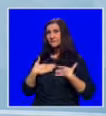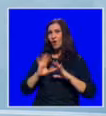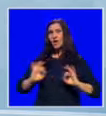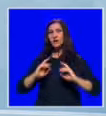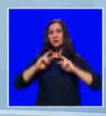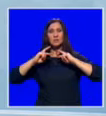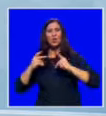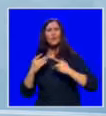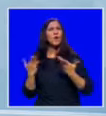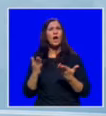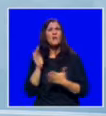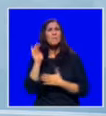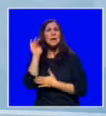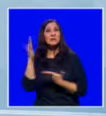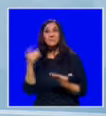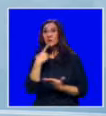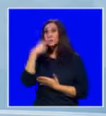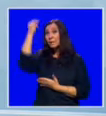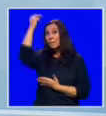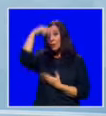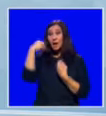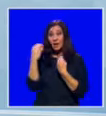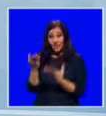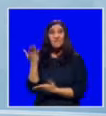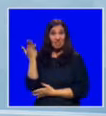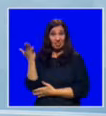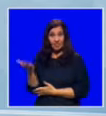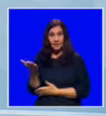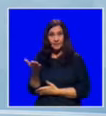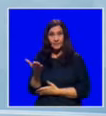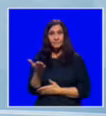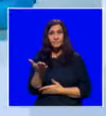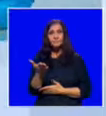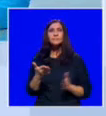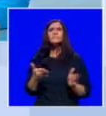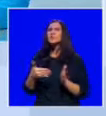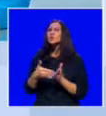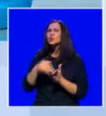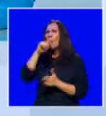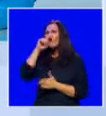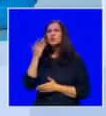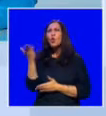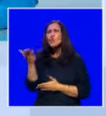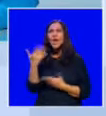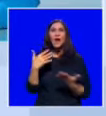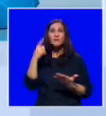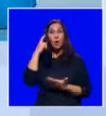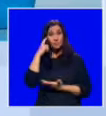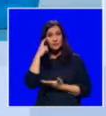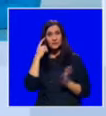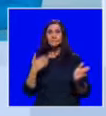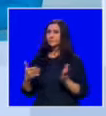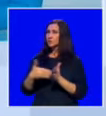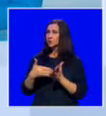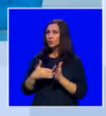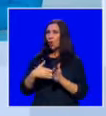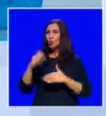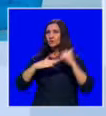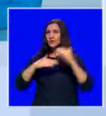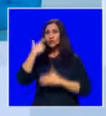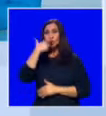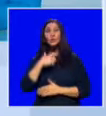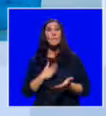ясен отговор каква перспектива за България дават те. А защо ви е важно те какво мислят? Защото изграждането на